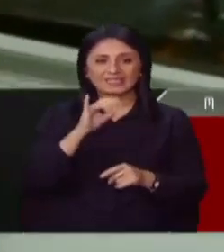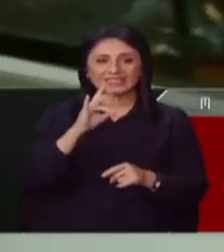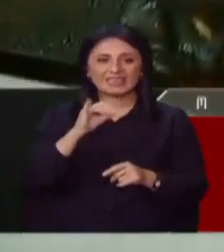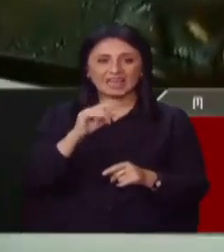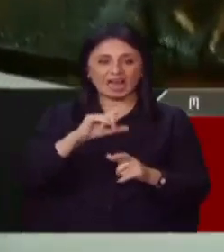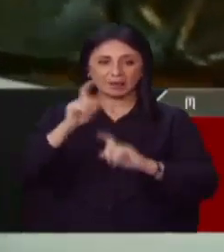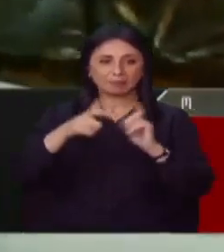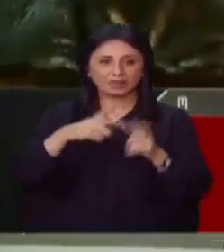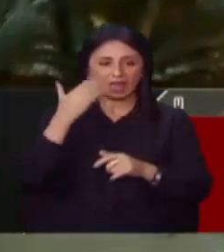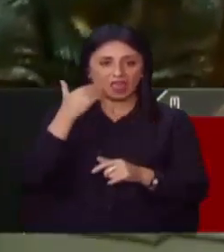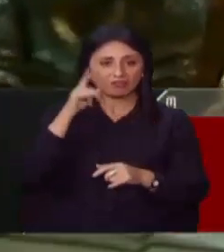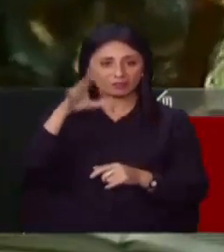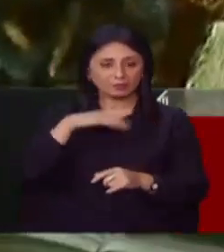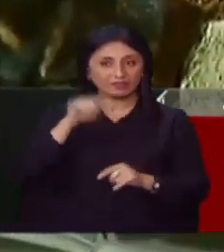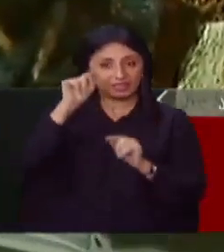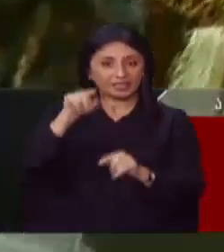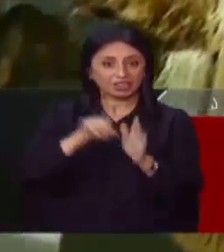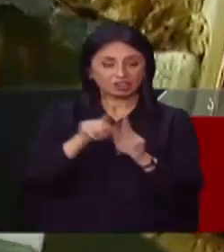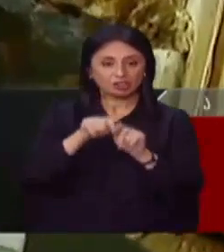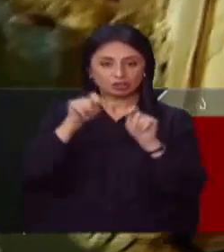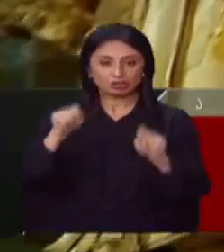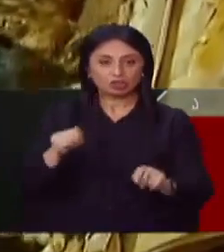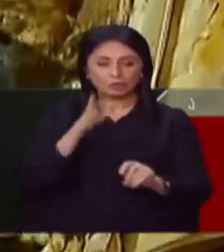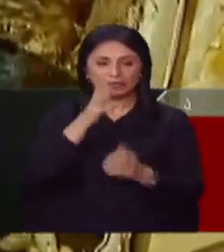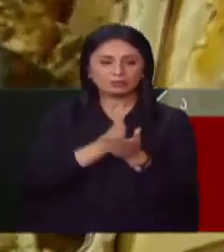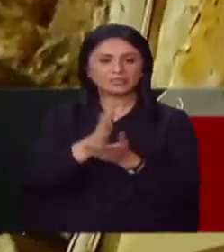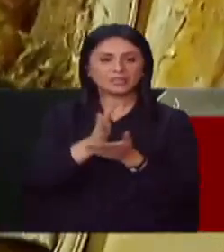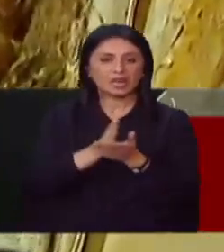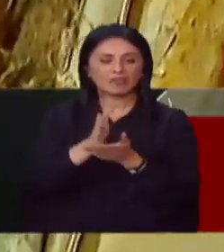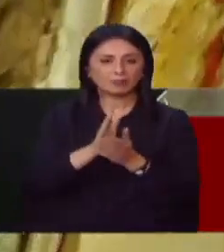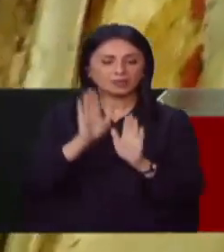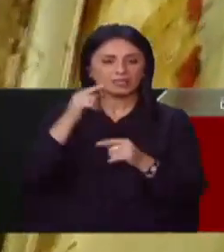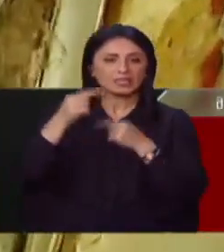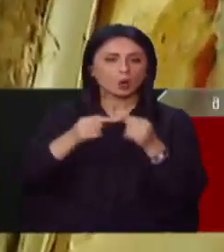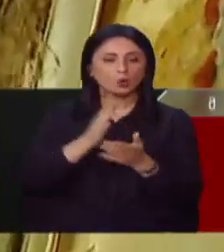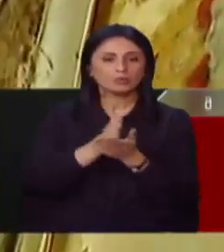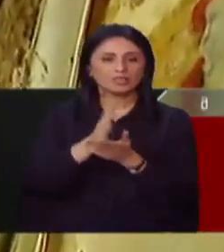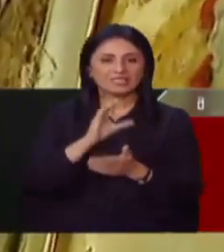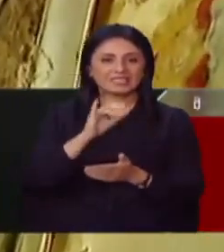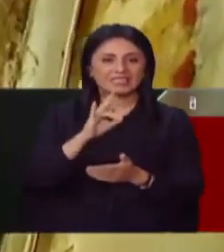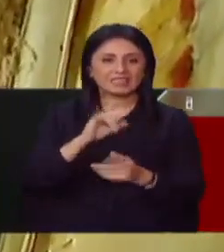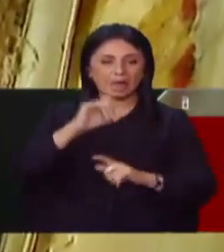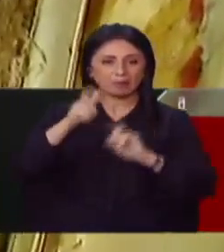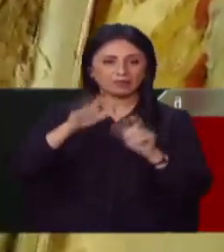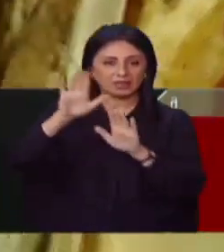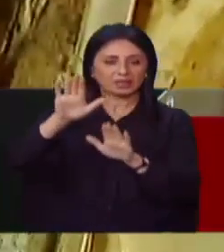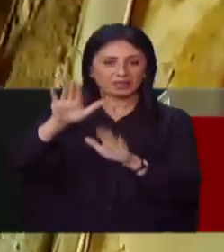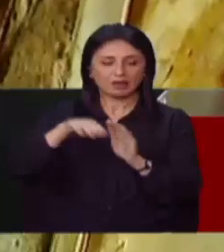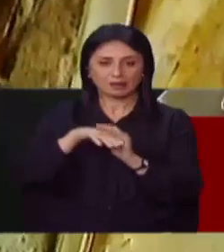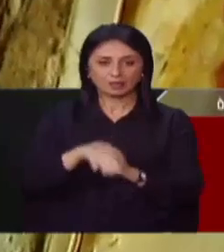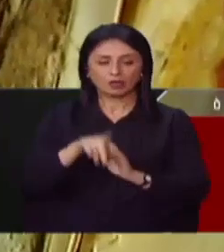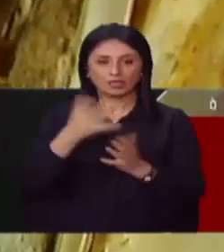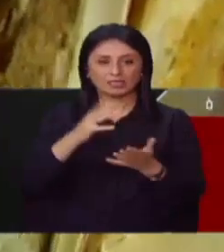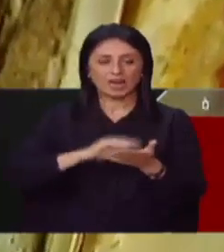მთაზე ეგვიპტეში მოღვაწეობდა და სწორედ იქ არის შექმნილი და წლების განმავლობაში და საუკუნეების განმავლობაში სინაის მთაზე ინახებოდა